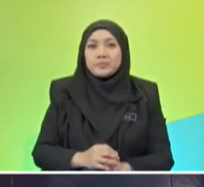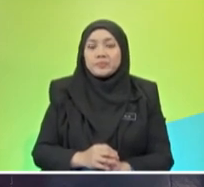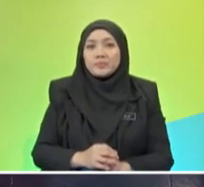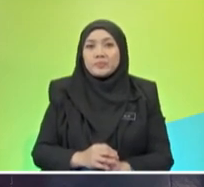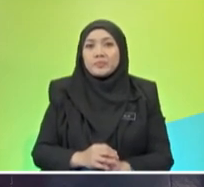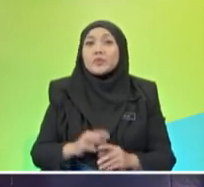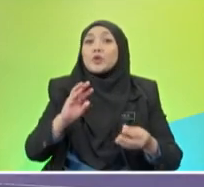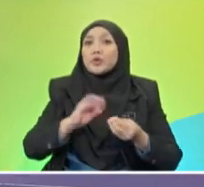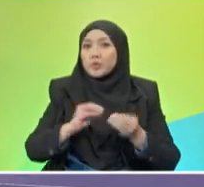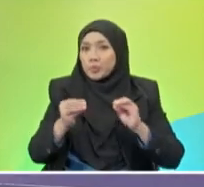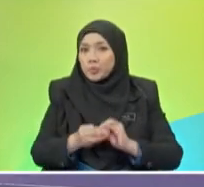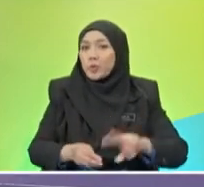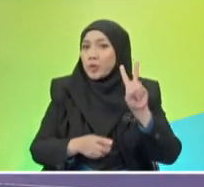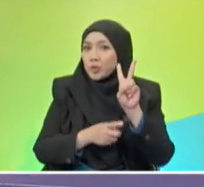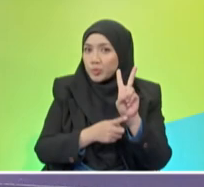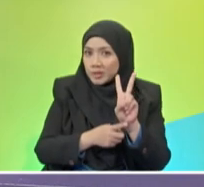1, 2.